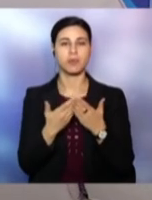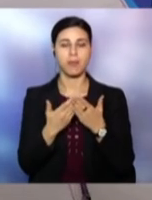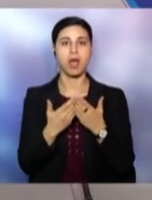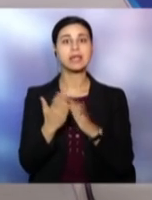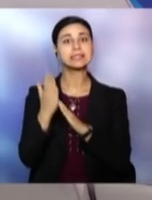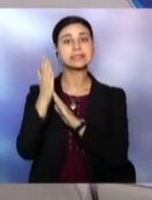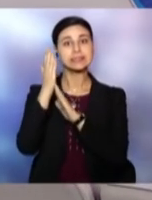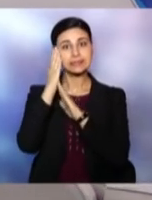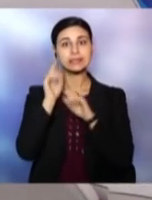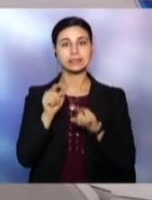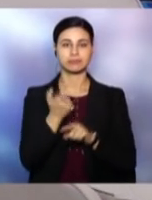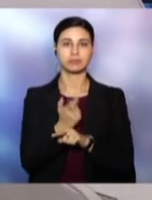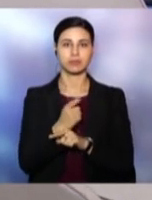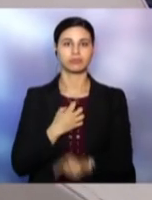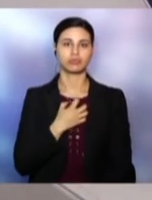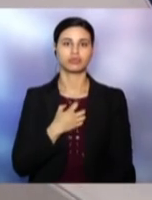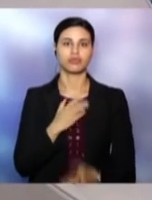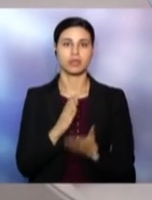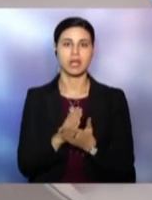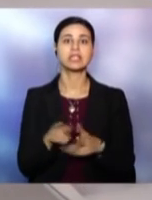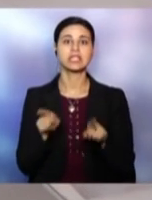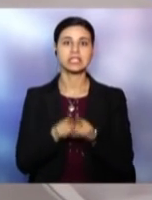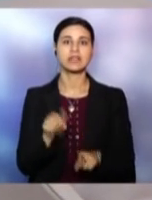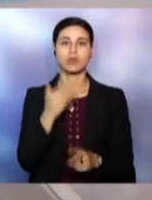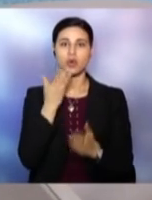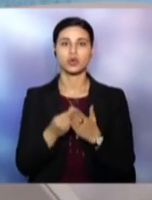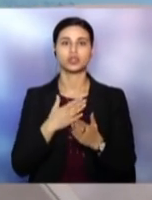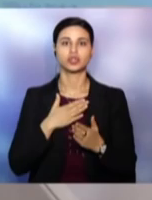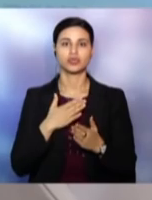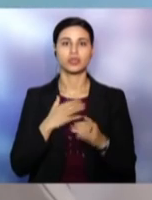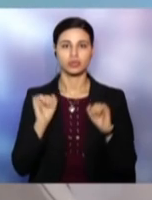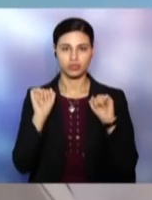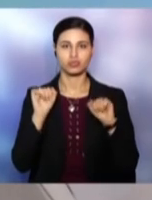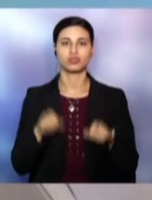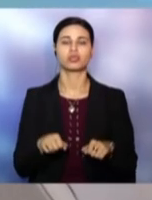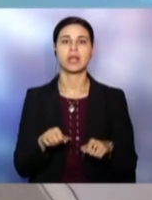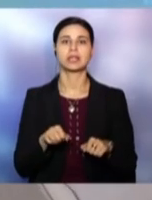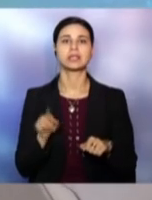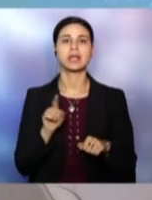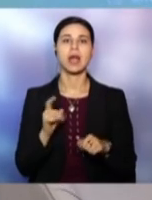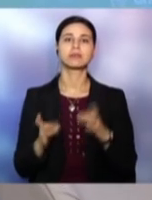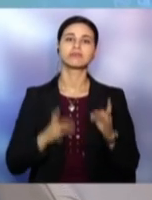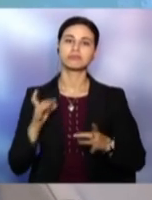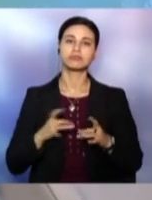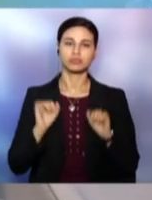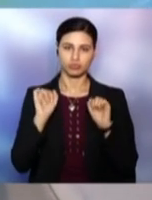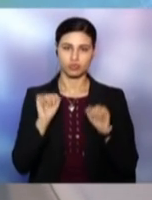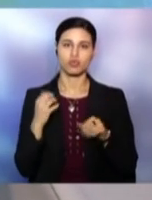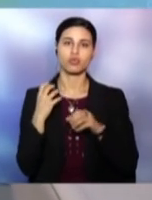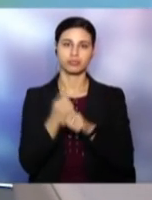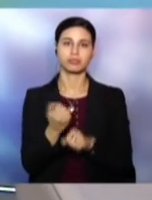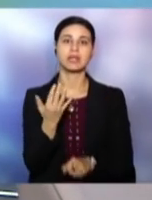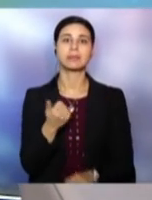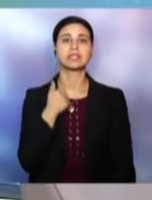რომ გადამწყვეტ როლს ასრულებს. ისევე როგორც ჩვენი უნარი სტრესის მართვისა ბევრად არის დამოკიდებული იმაზე, რამდენად